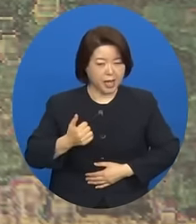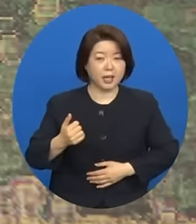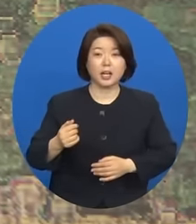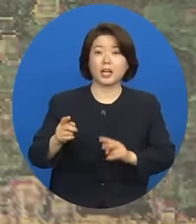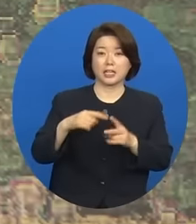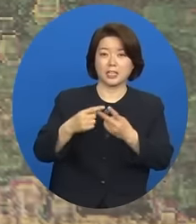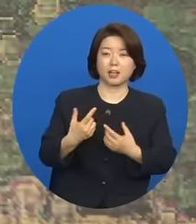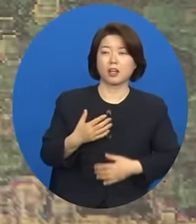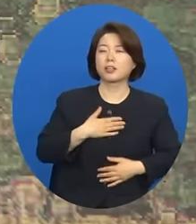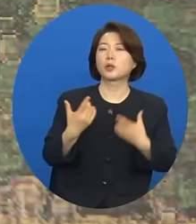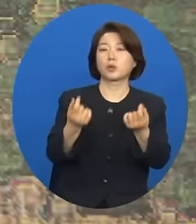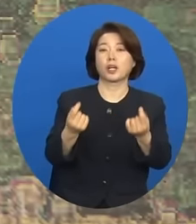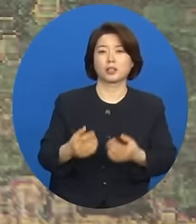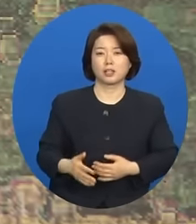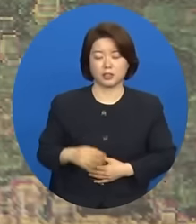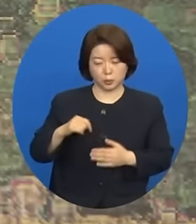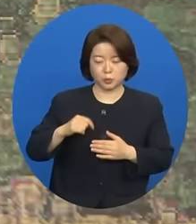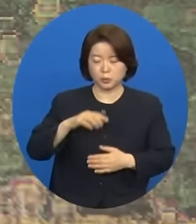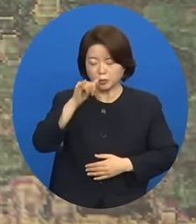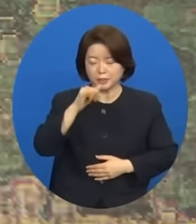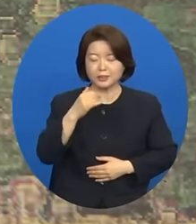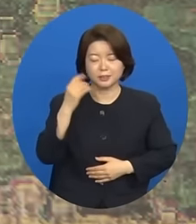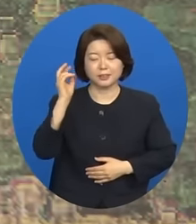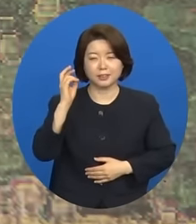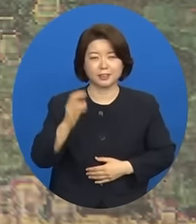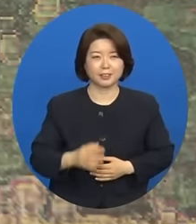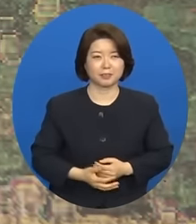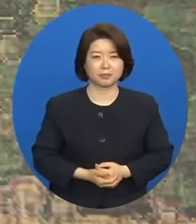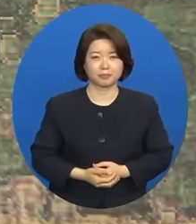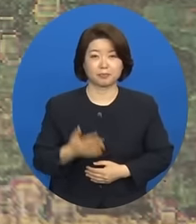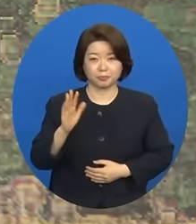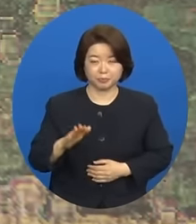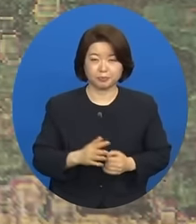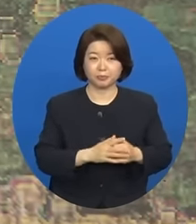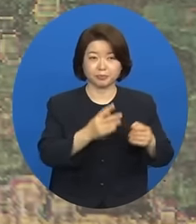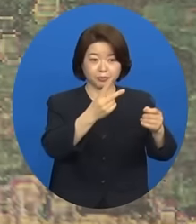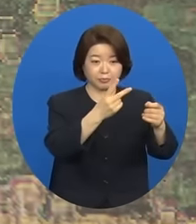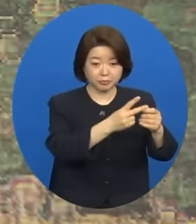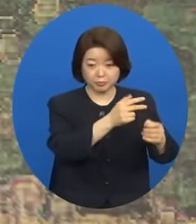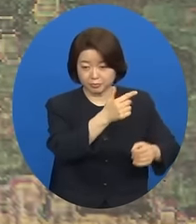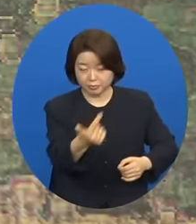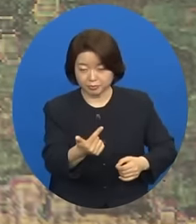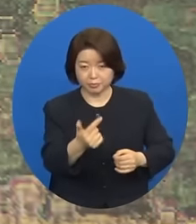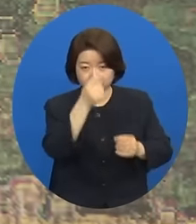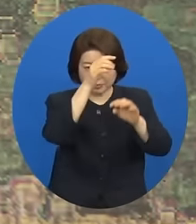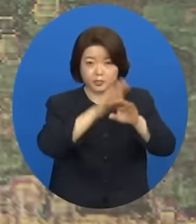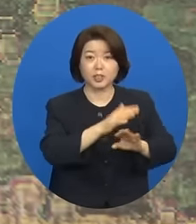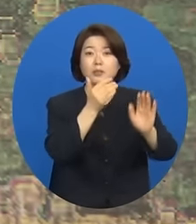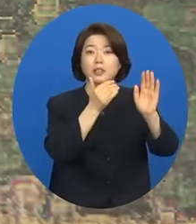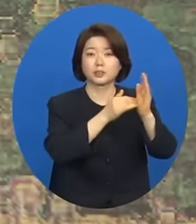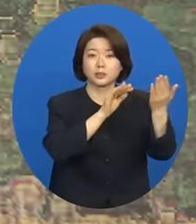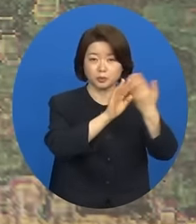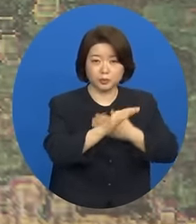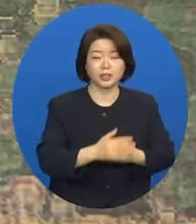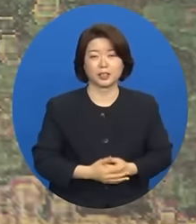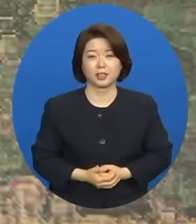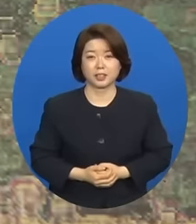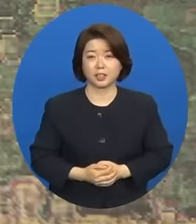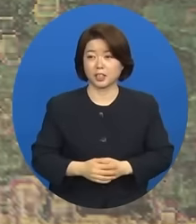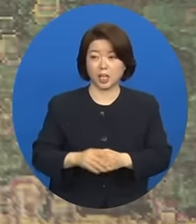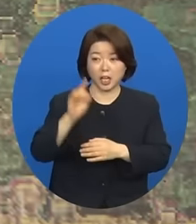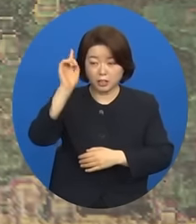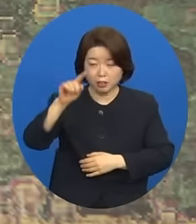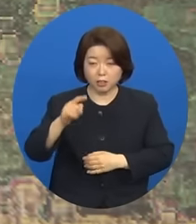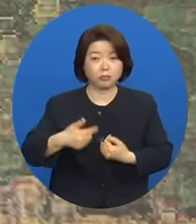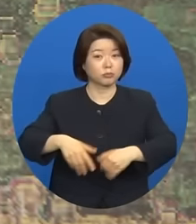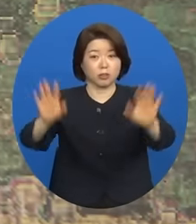같아도 그랬을 것 같습니다. 이제 제가 속으로 이렇게 하면서 둘째 날 저녁 집회까지 딱 끝나고 이제 내일이면 끝나는 거예요. 그럼 이제 내일은 이제 빠이빠이 하는